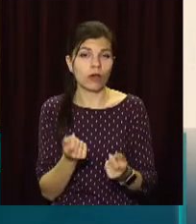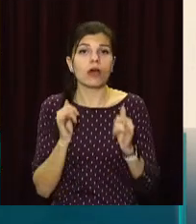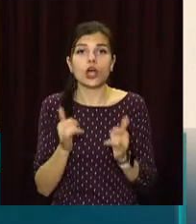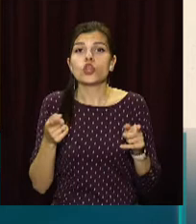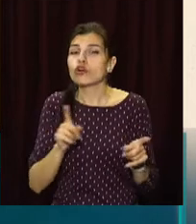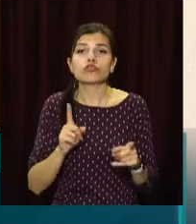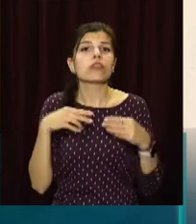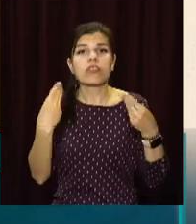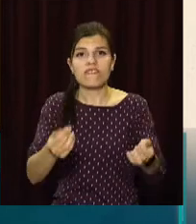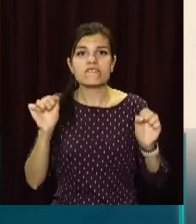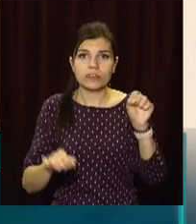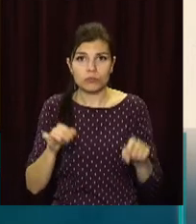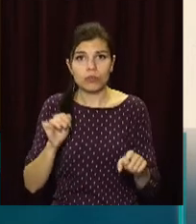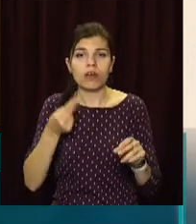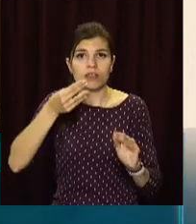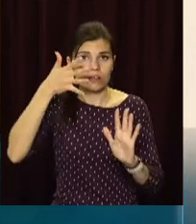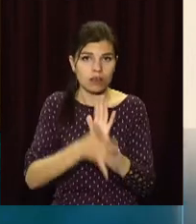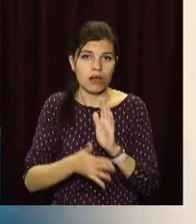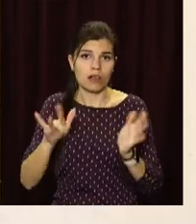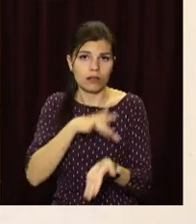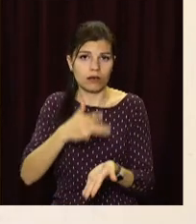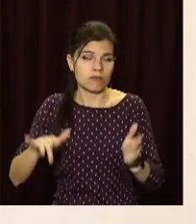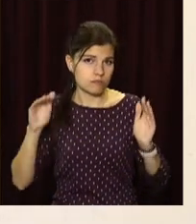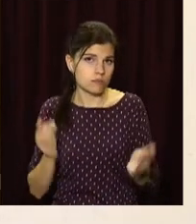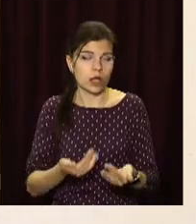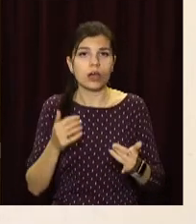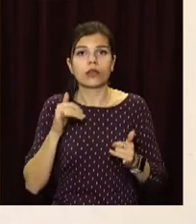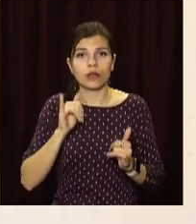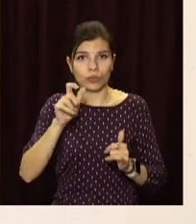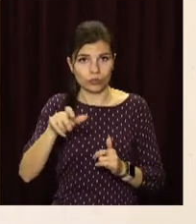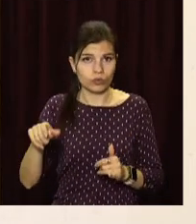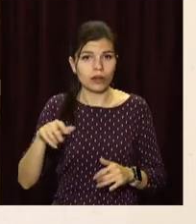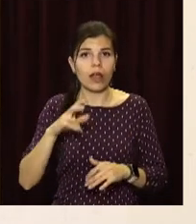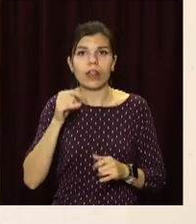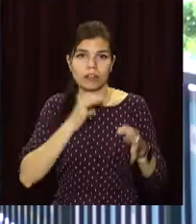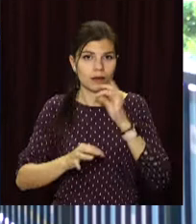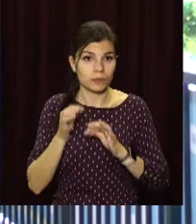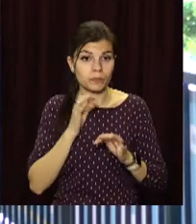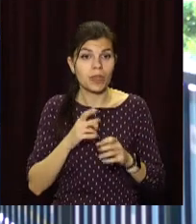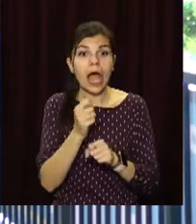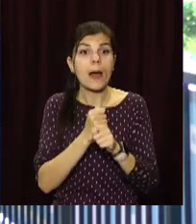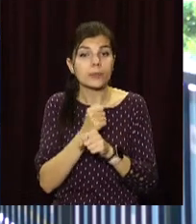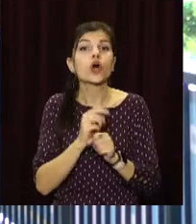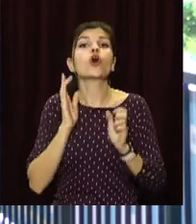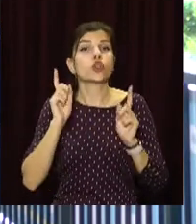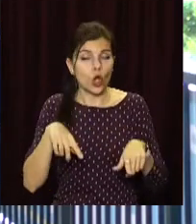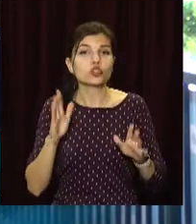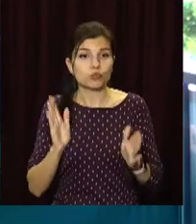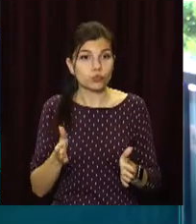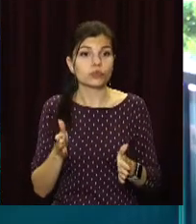дати можливість менше витрачати мешканцям міста на лікарські засоби. Аптека також буде